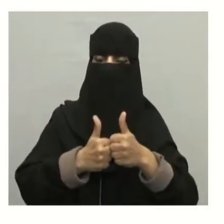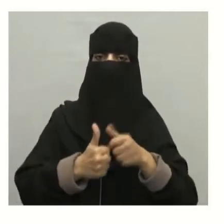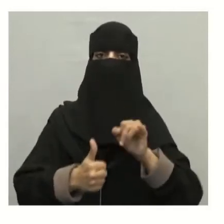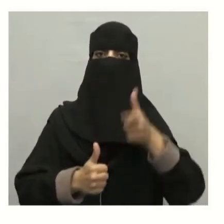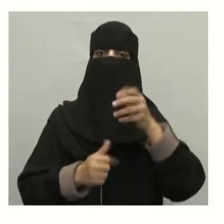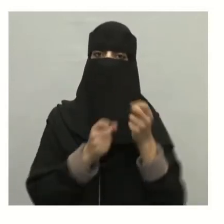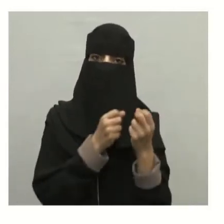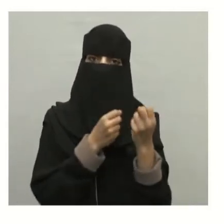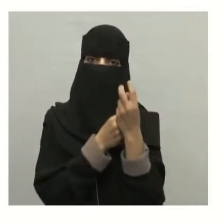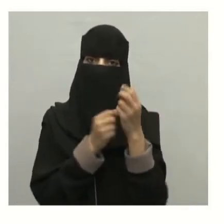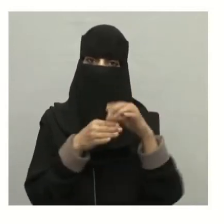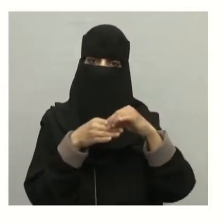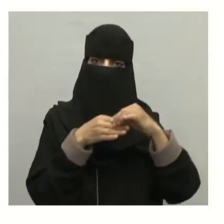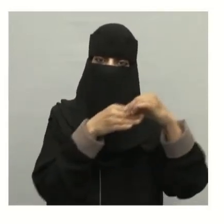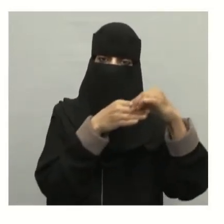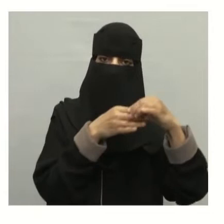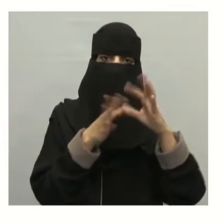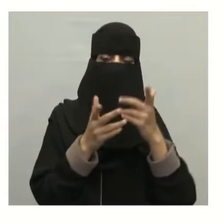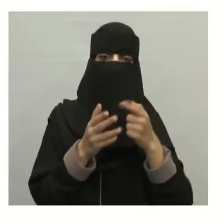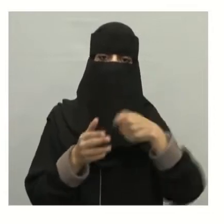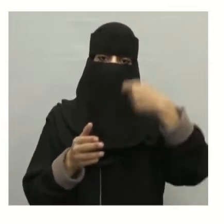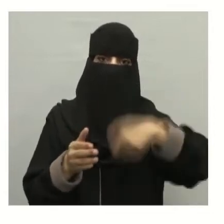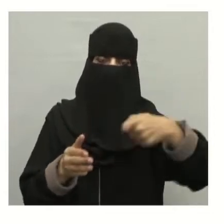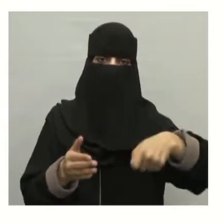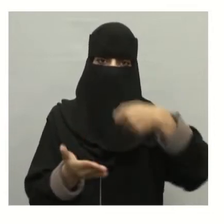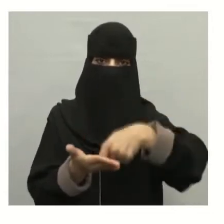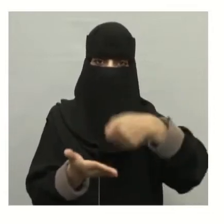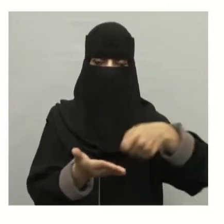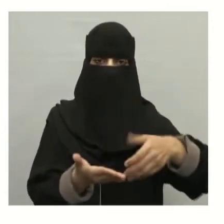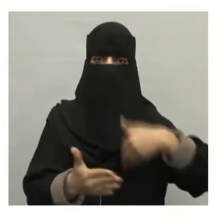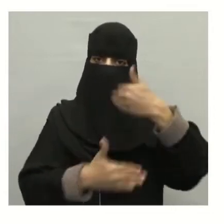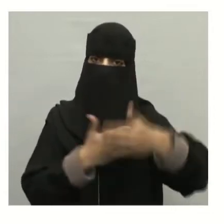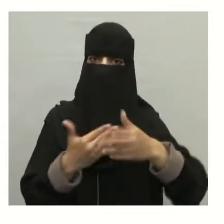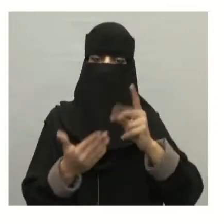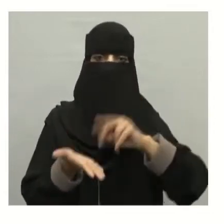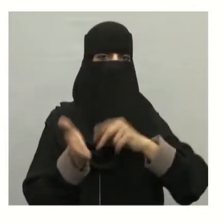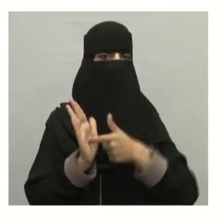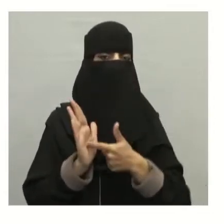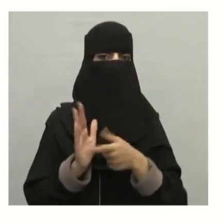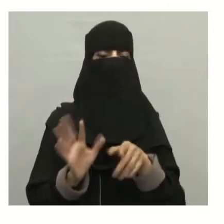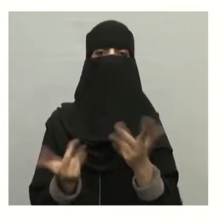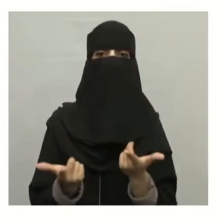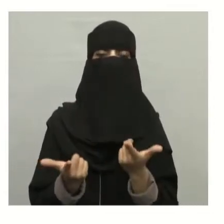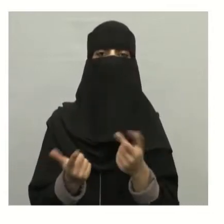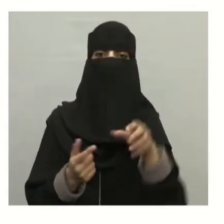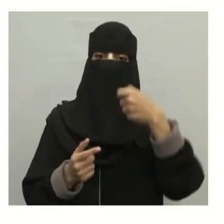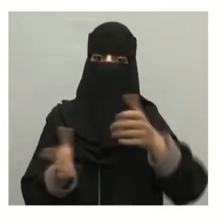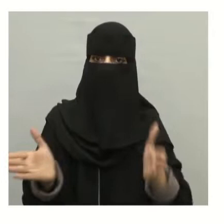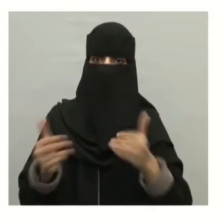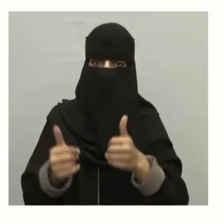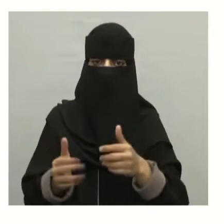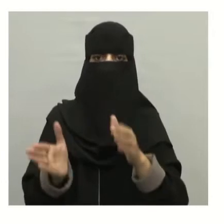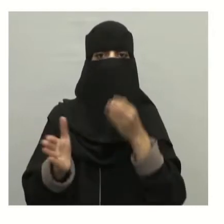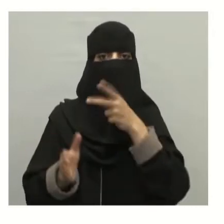هي الإرشادات لشراء المنتجات الغذائية بعدها؟ ماذا تفعل بها والمشتريات